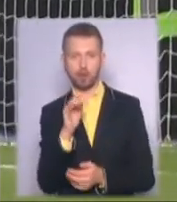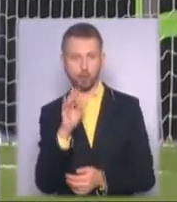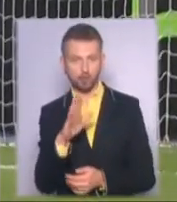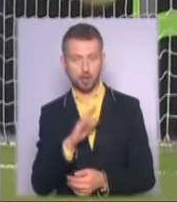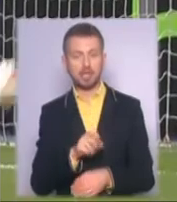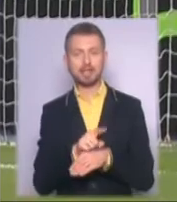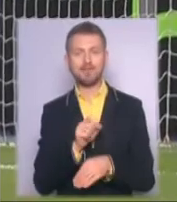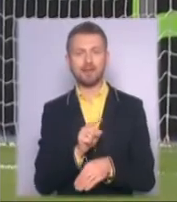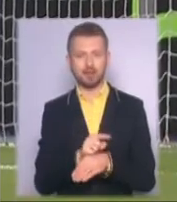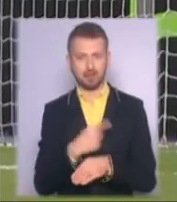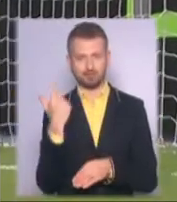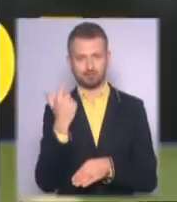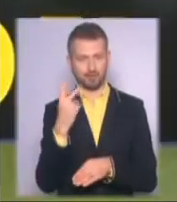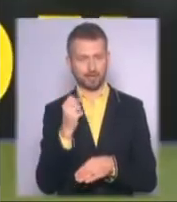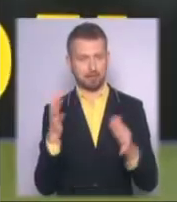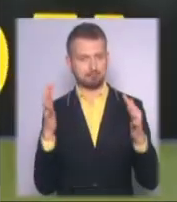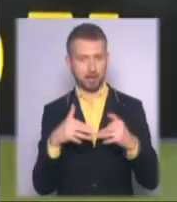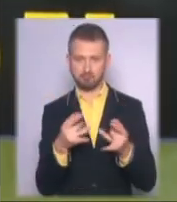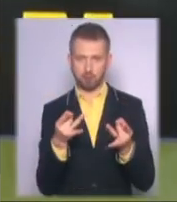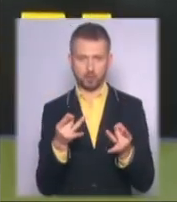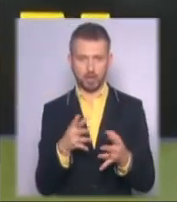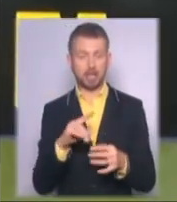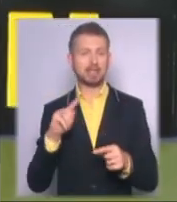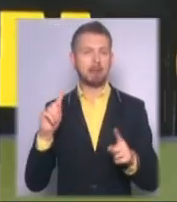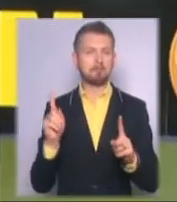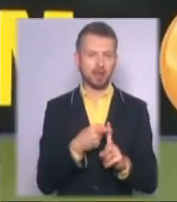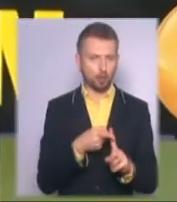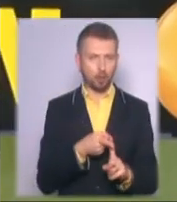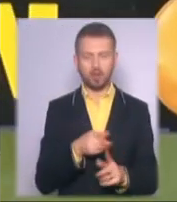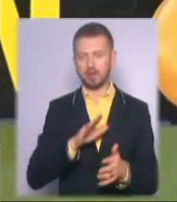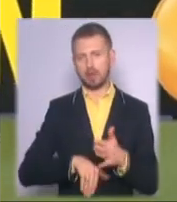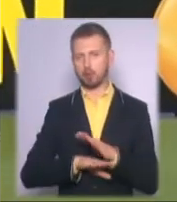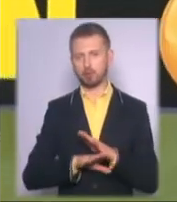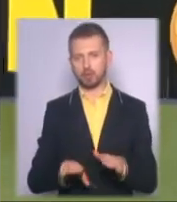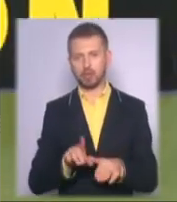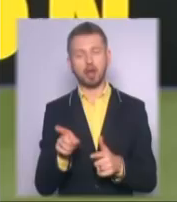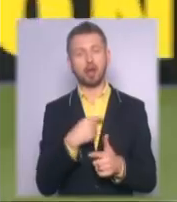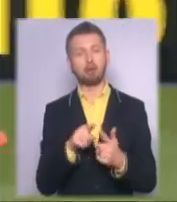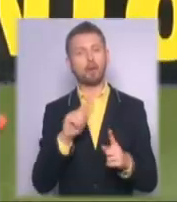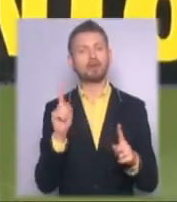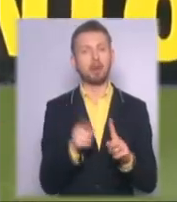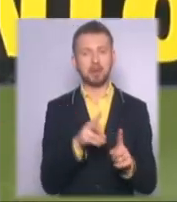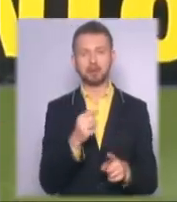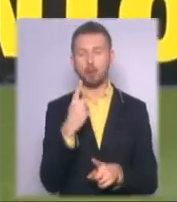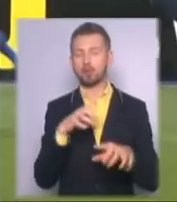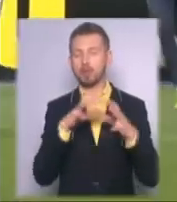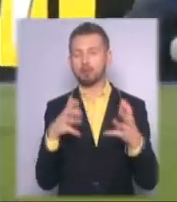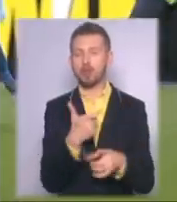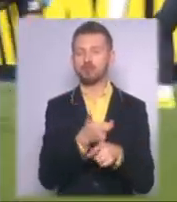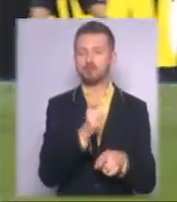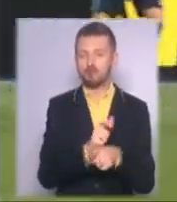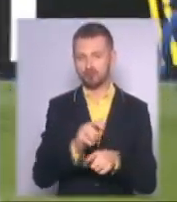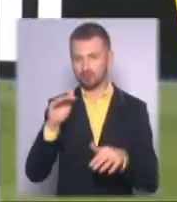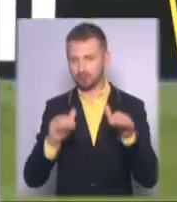Завдання номінальних господарів на матч доволі просте – забити гол і не пропустити, або ж забити на один м'яч більше за суперника.